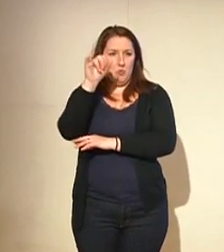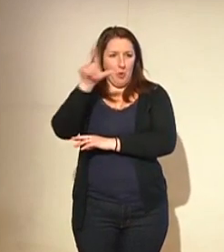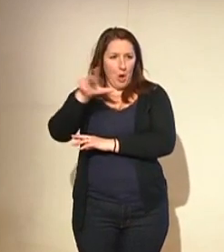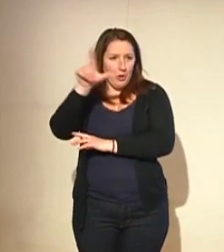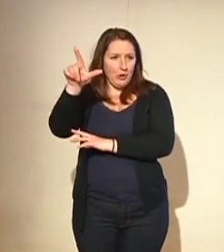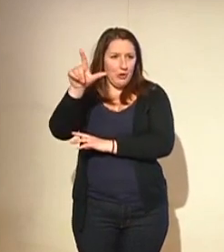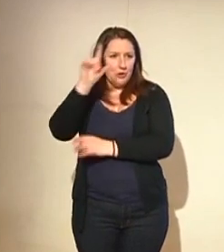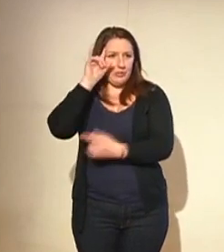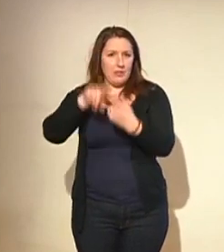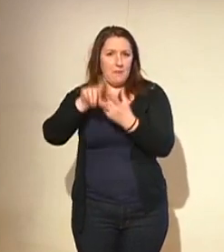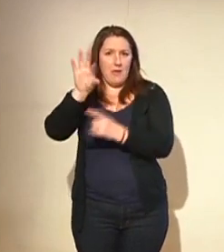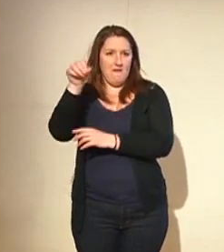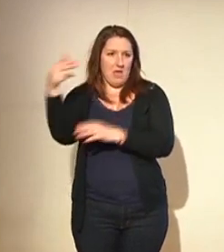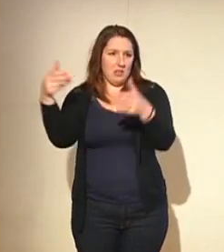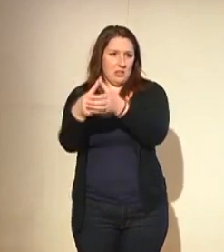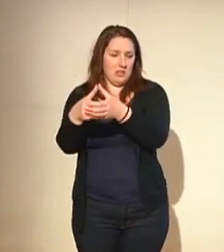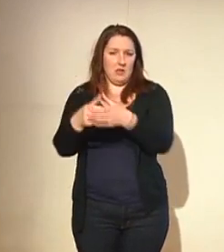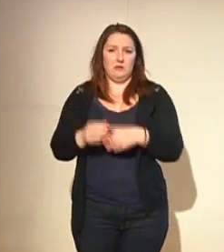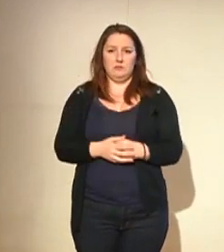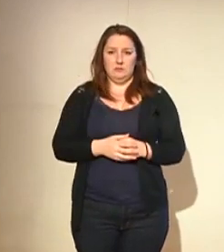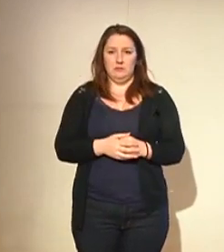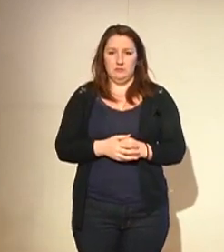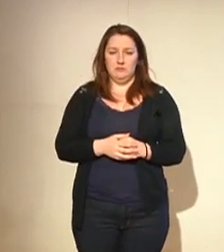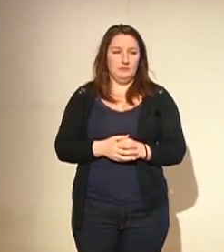breu pour le groupe Front